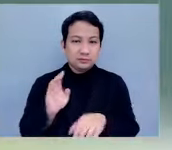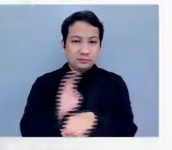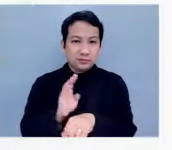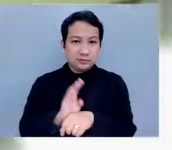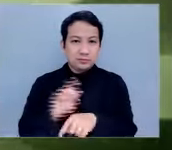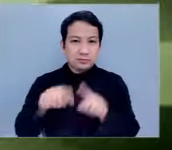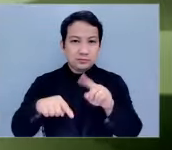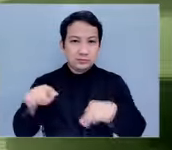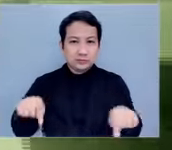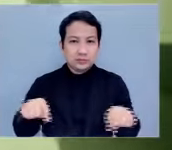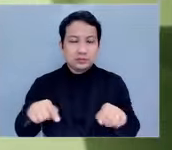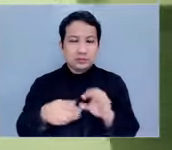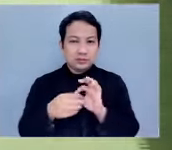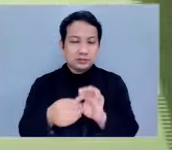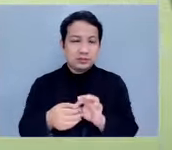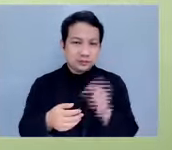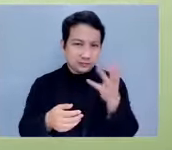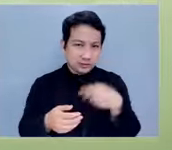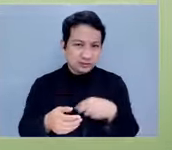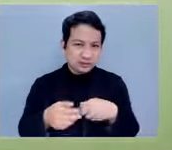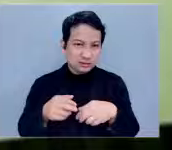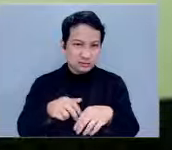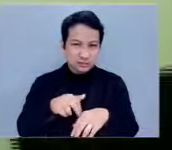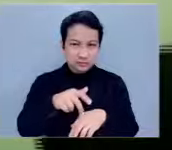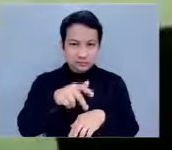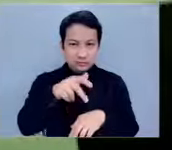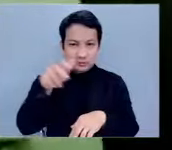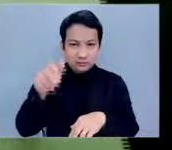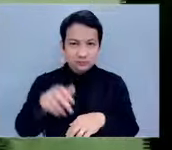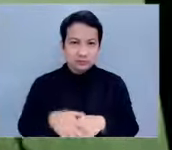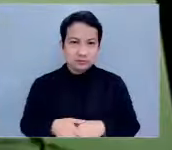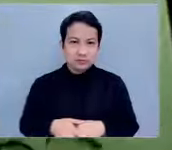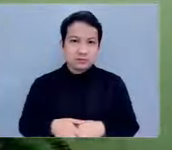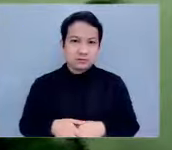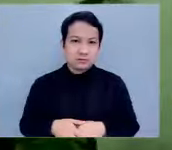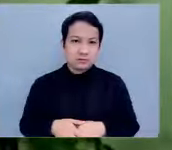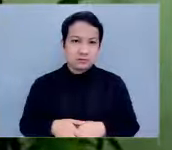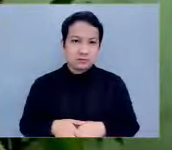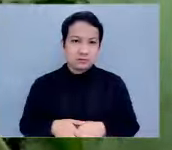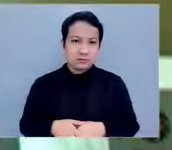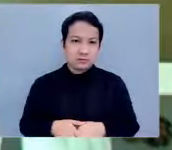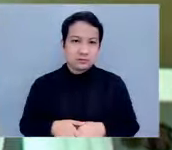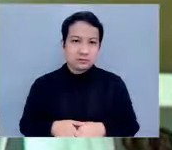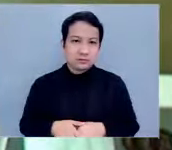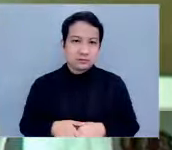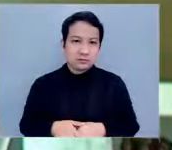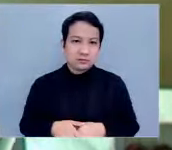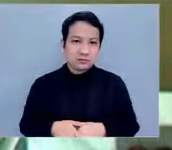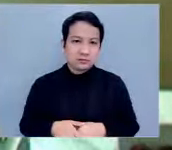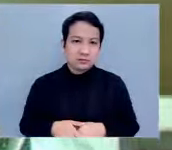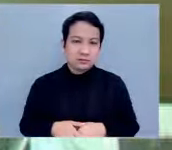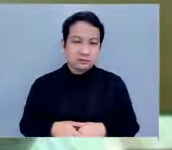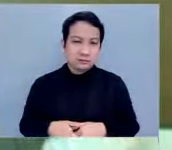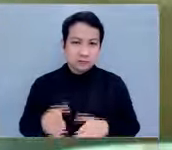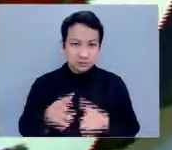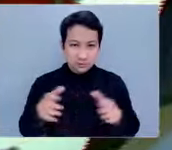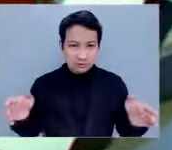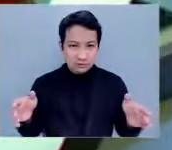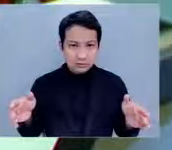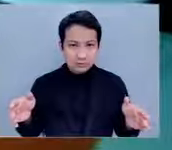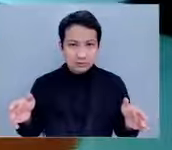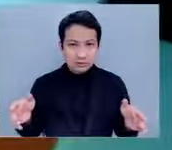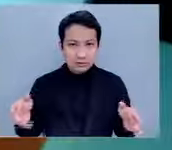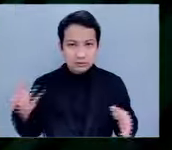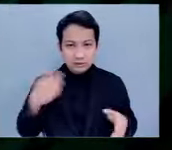racket. Ganda ng staircase mo. Ang shalami. I love it. Tapos ang luwag, ang aliwalas.